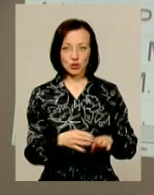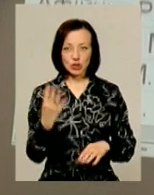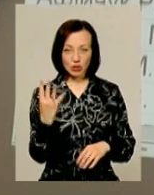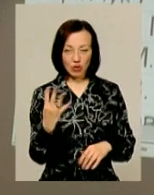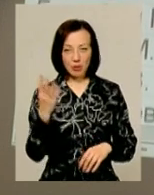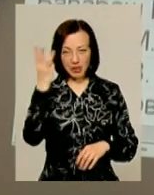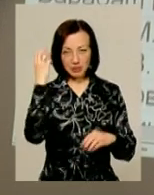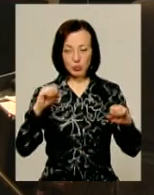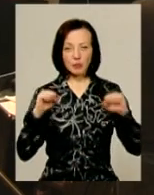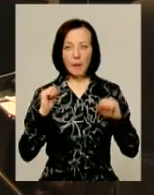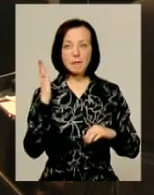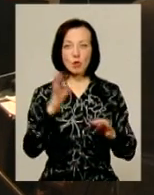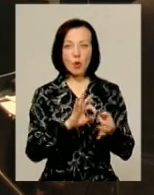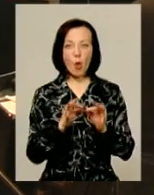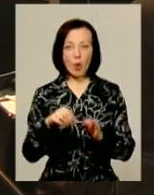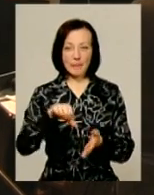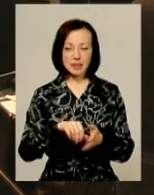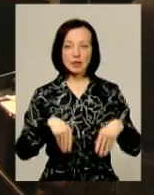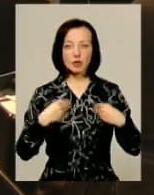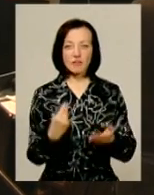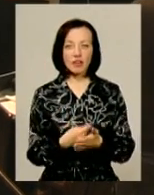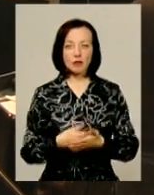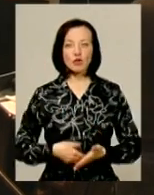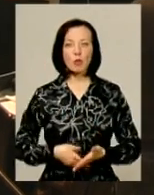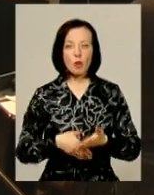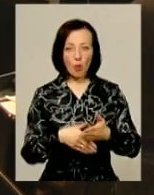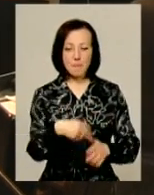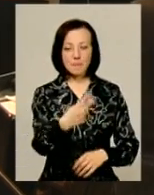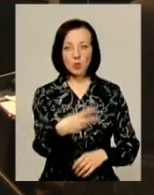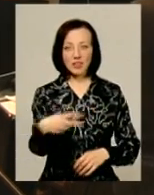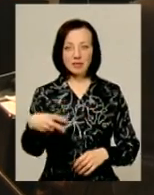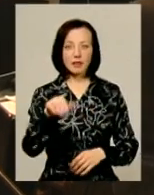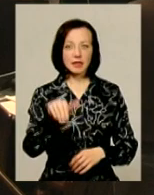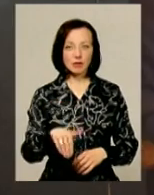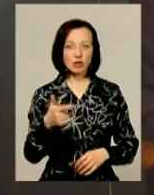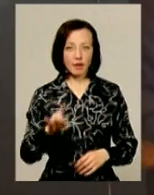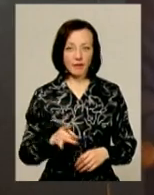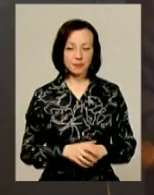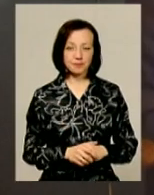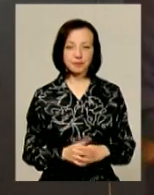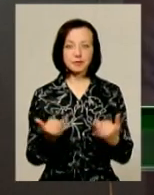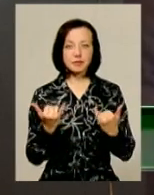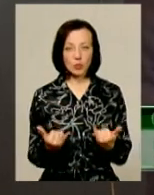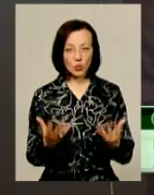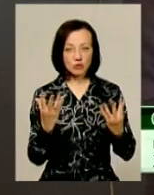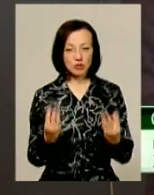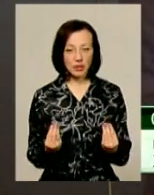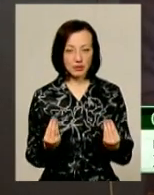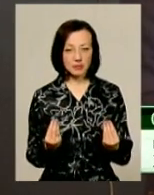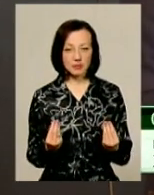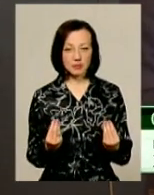хмельницьким спортсменам, майбутнім олімпійцям, дадуть фінансову допомогу по 20 тисяч гривень. На сьогоднішній